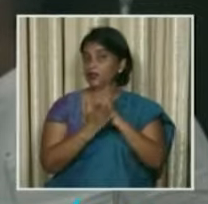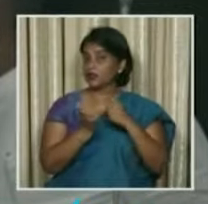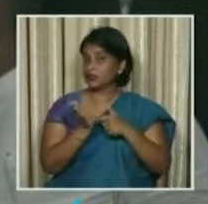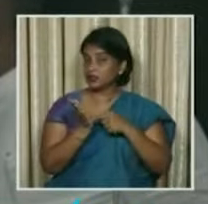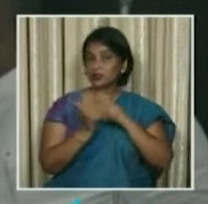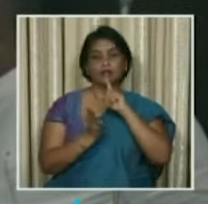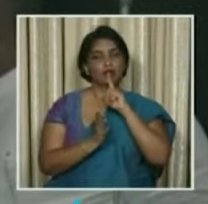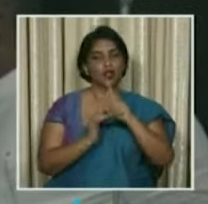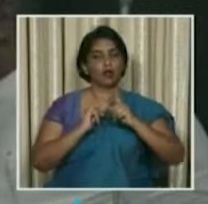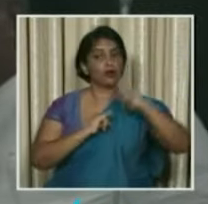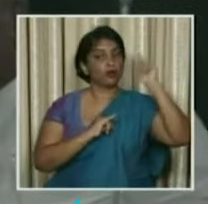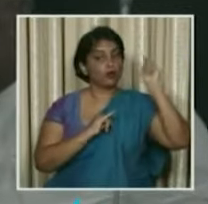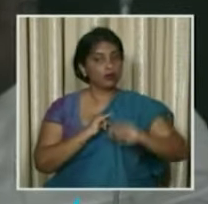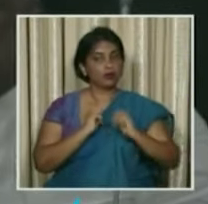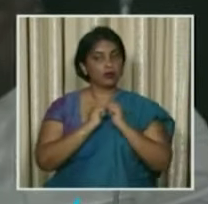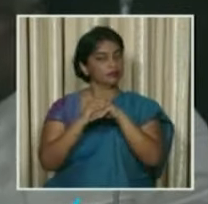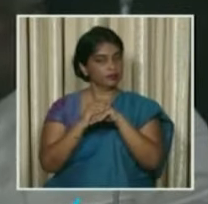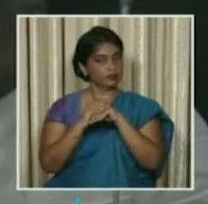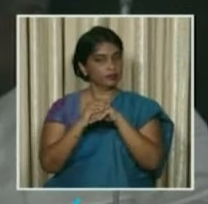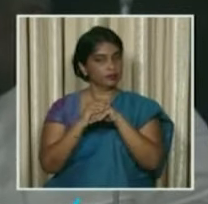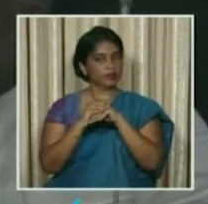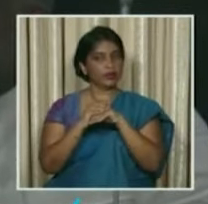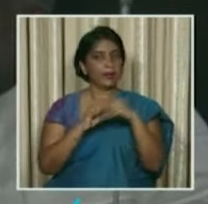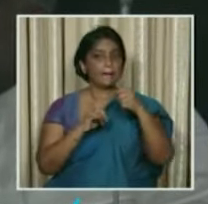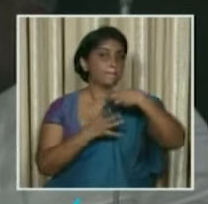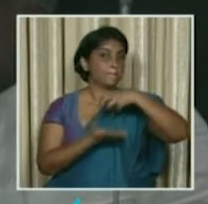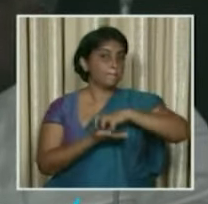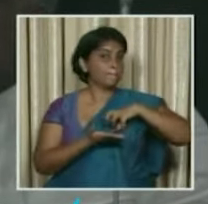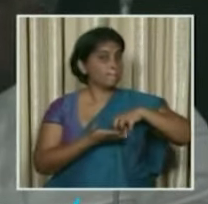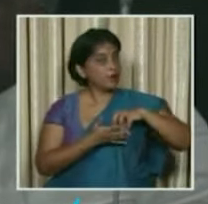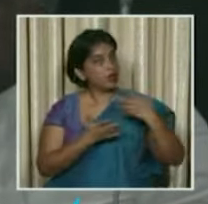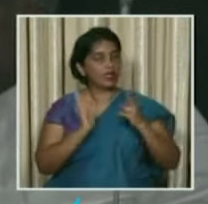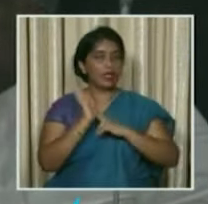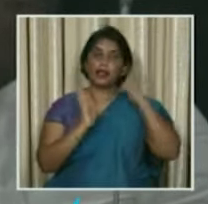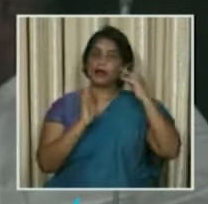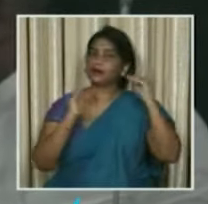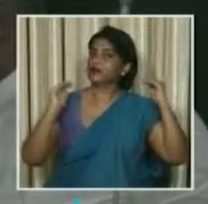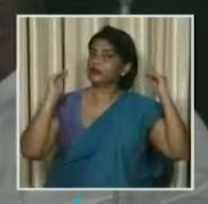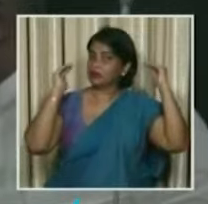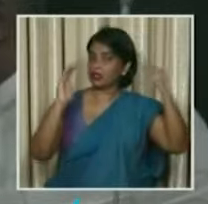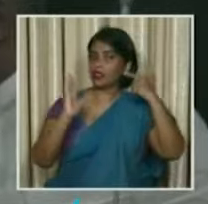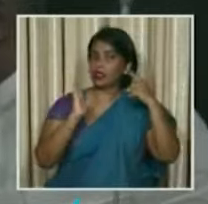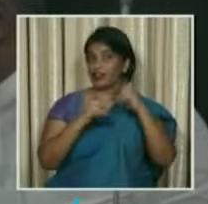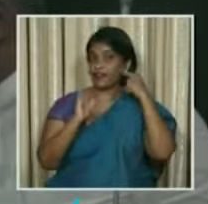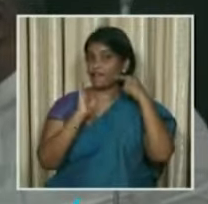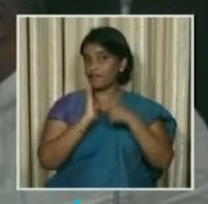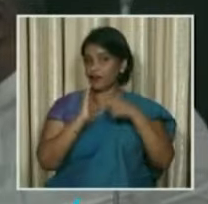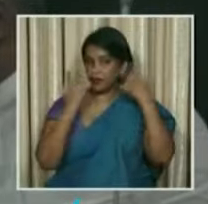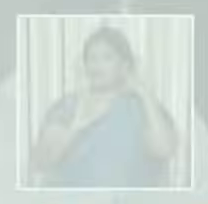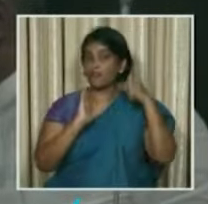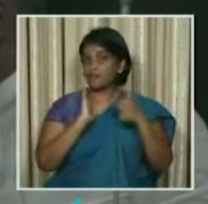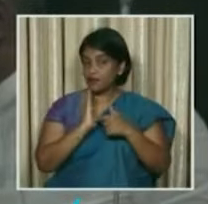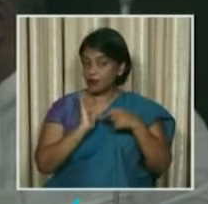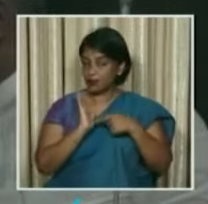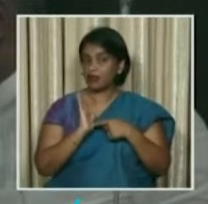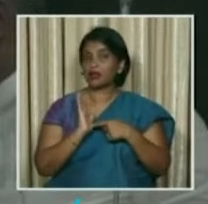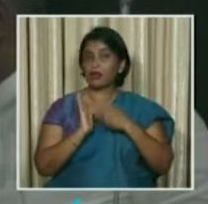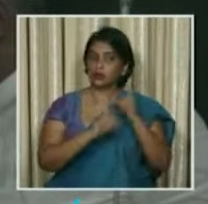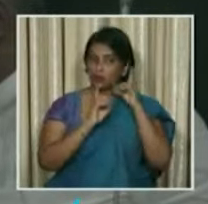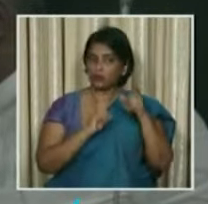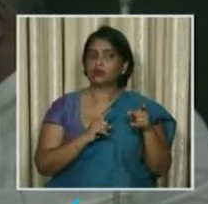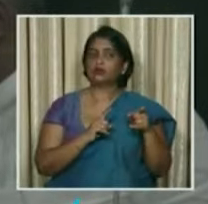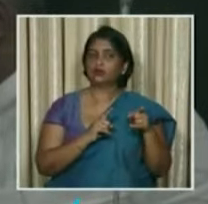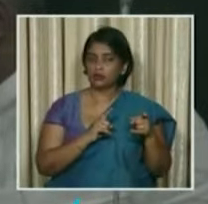තින්නේ උපාධිධාරීන් බදවා ගැනීමේදී පළාත් මට්ටමින් හෝ ජාතික මට්ටමින් තරඟ විභාගයක් පවත්වලා විභාගයේ පාස් මාක්ස්